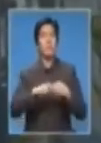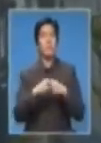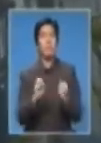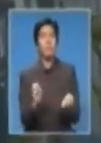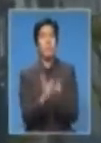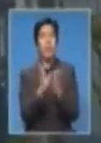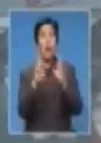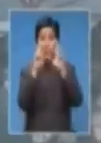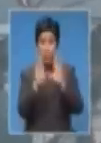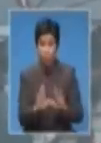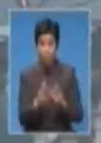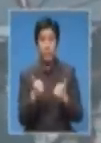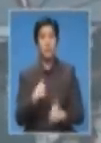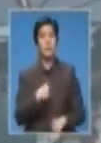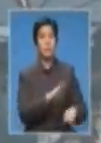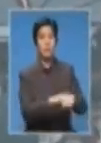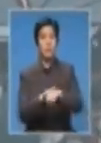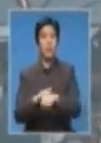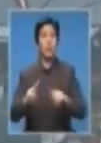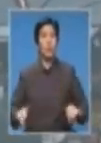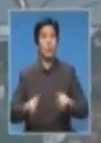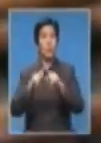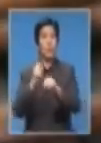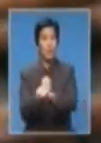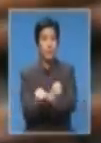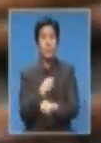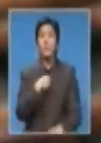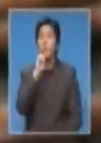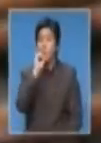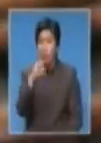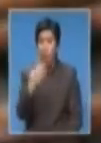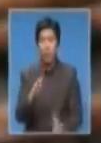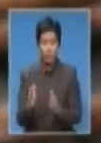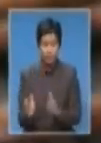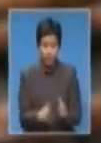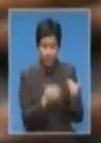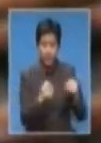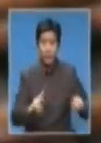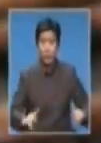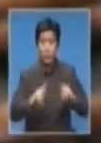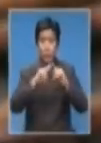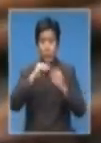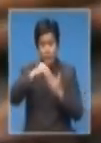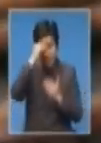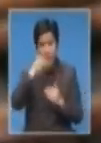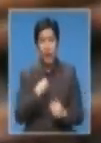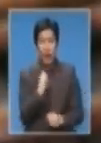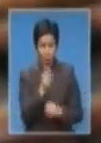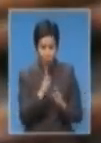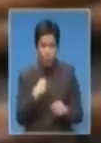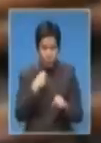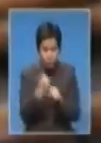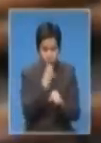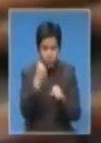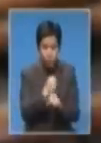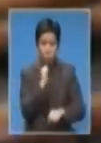วุ่นวายในระบบนะครับผมได้ย้ำกระทรวงงานไปแล้วเรื่องของกระทรวงศึกษานะครับเราก็ต้องพร้อมในเรื่องของการผลิตแรงงานที่มีฝีมือ